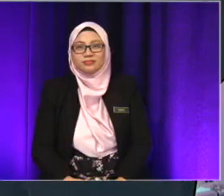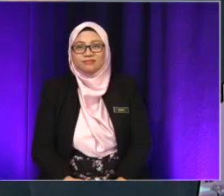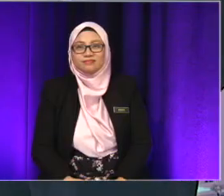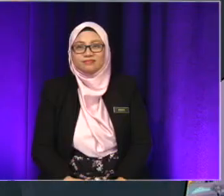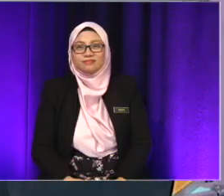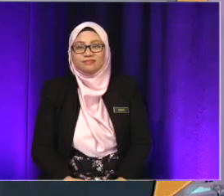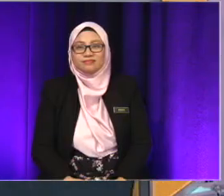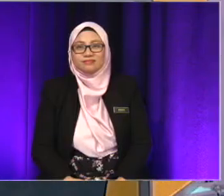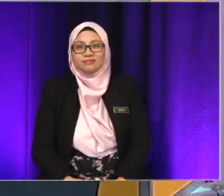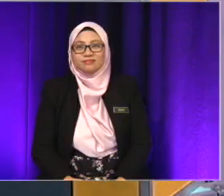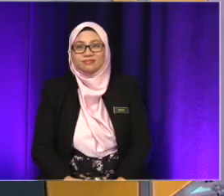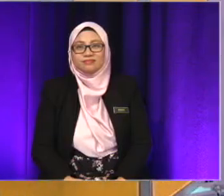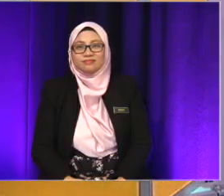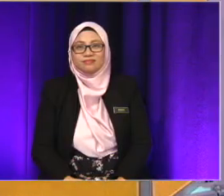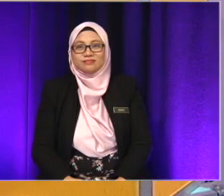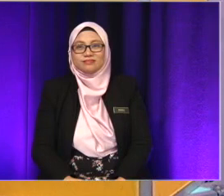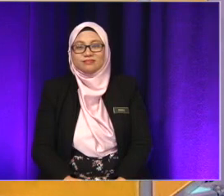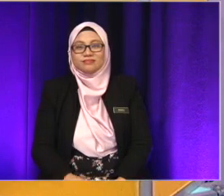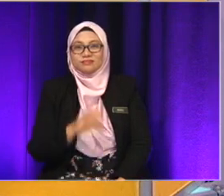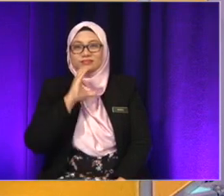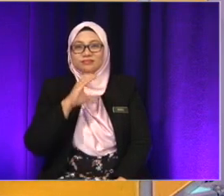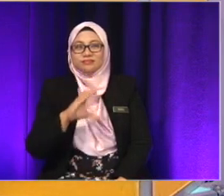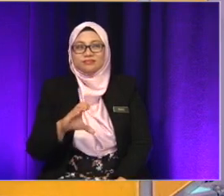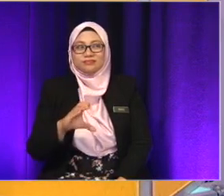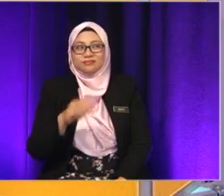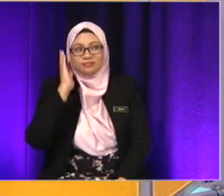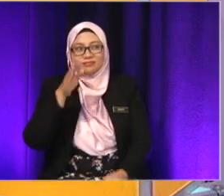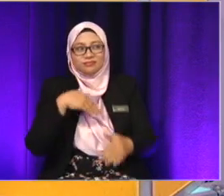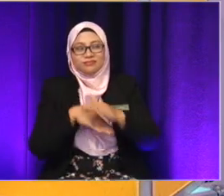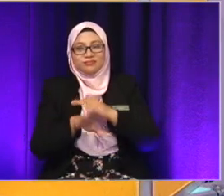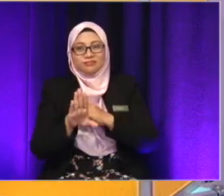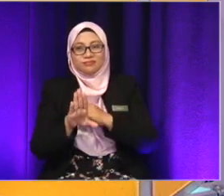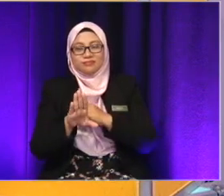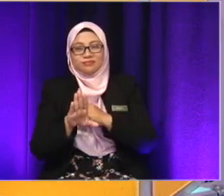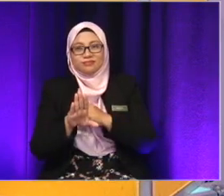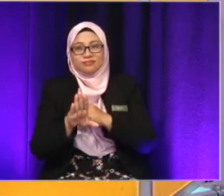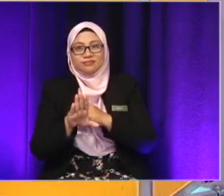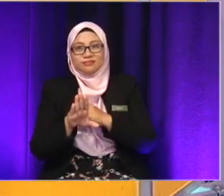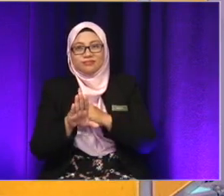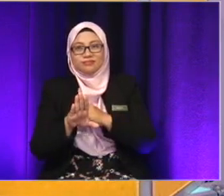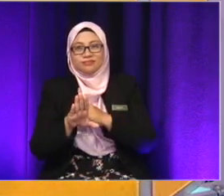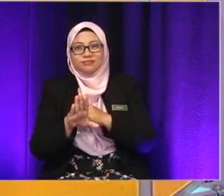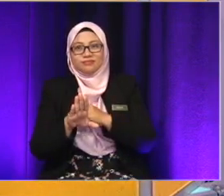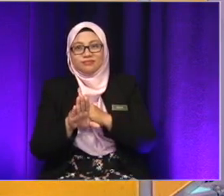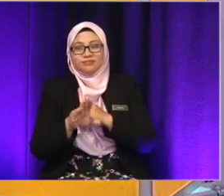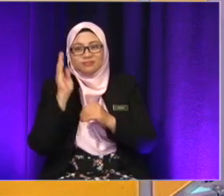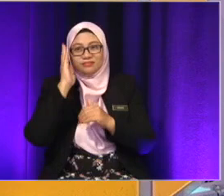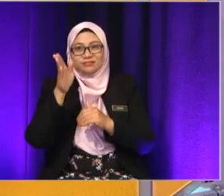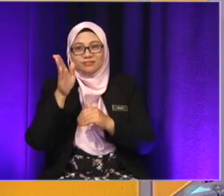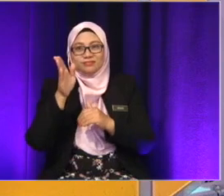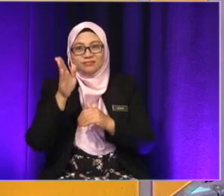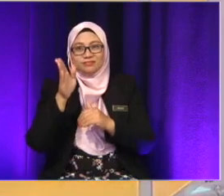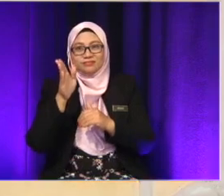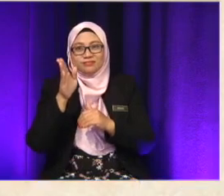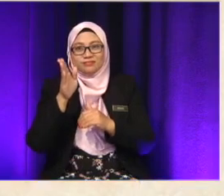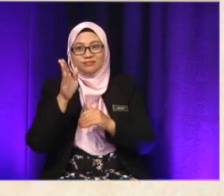penting tak penting kan. Di mana cecair ni akan masuk sini, akan masuk aliran masuk. Dia akan berputar ni, dia akan